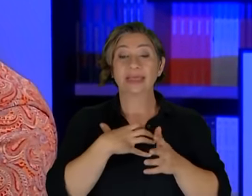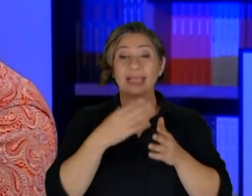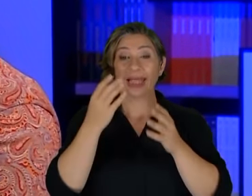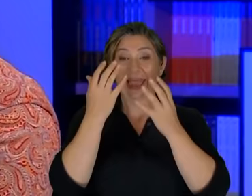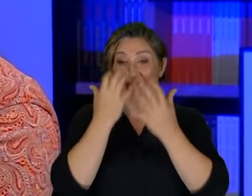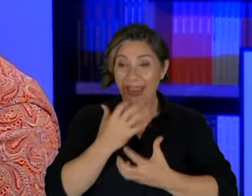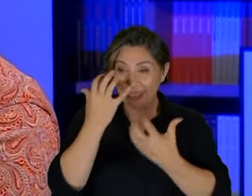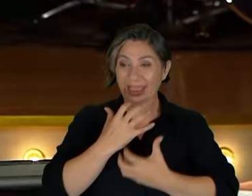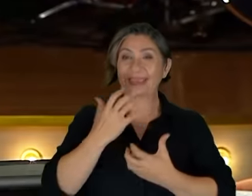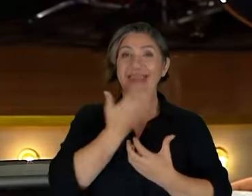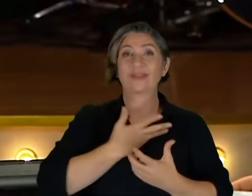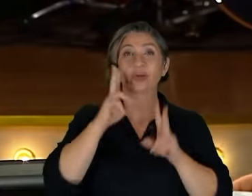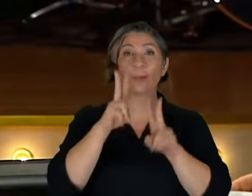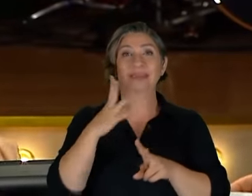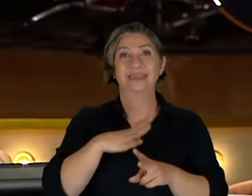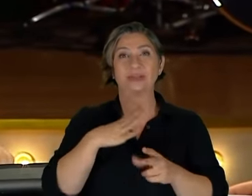sevgi görmek isteyen evet. bireyler. Peki.